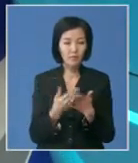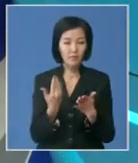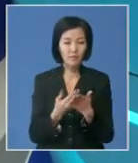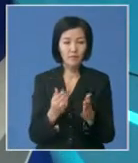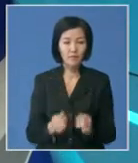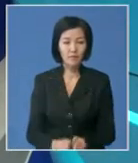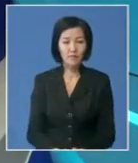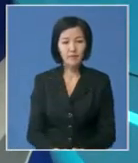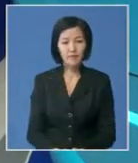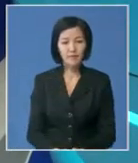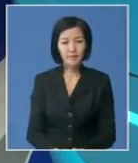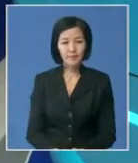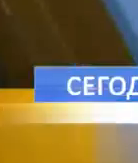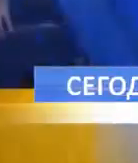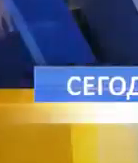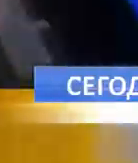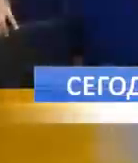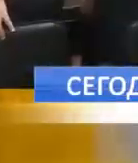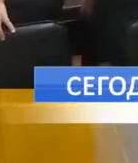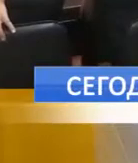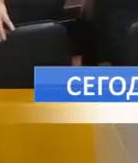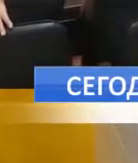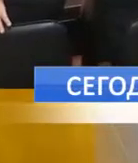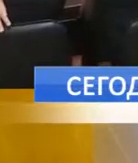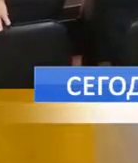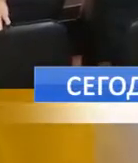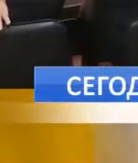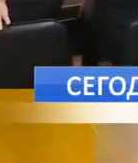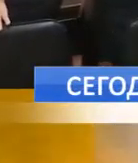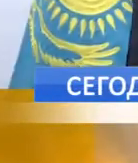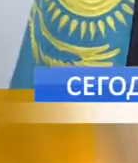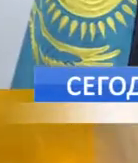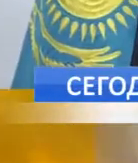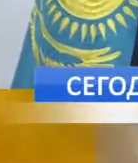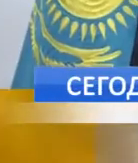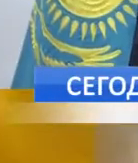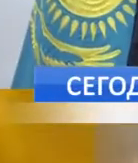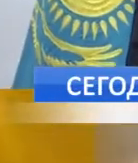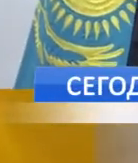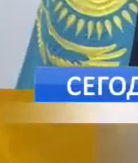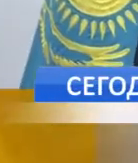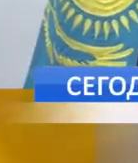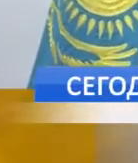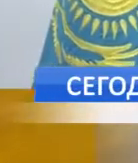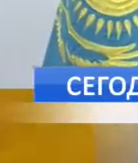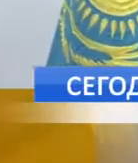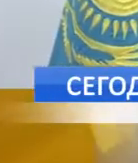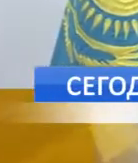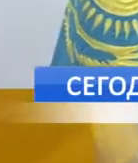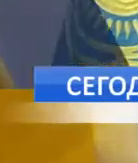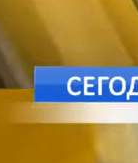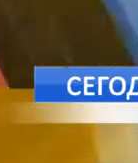оккама важным учимся учиться по-новому управление образования области возглавил новый